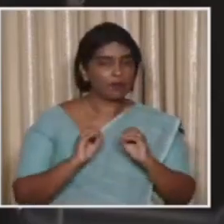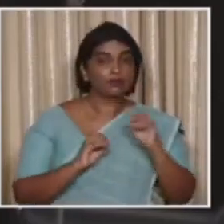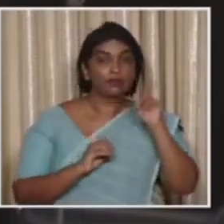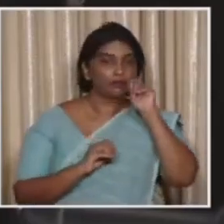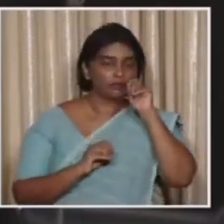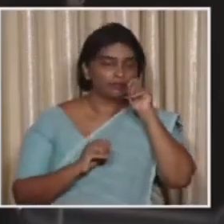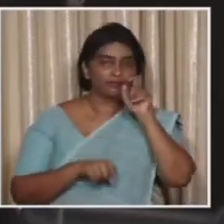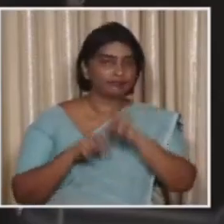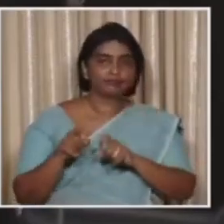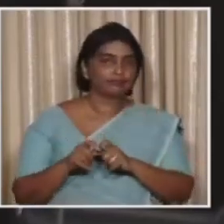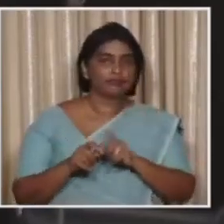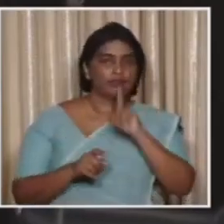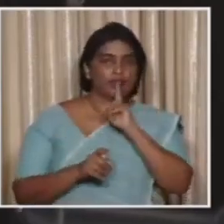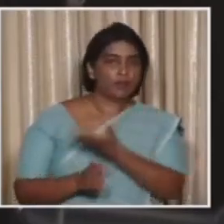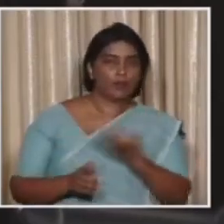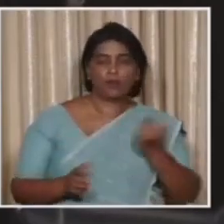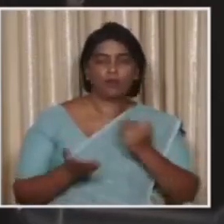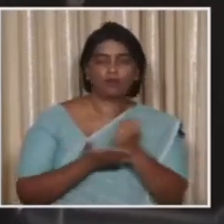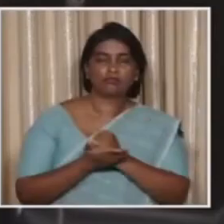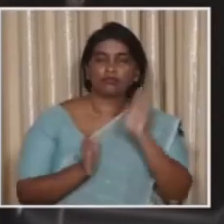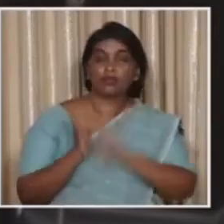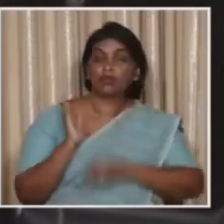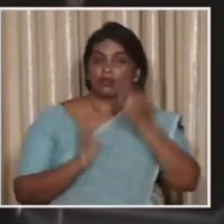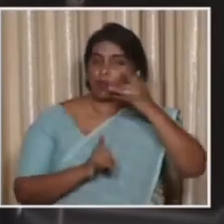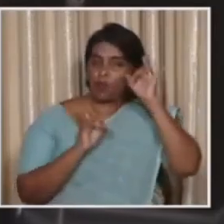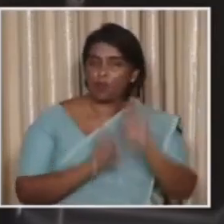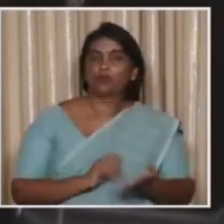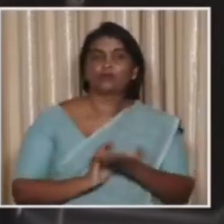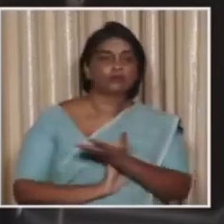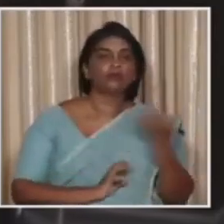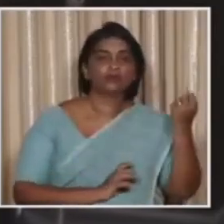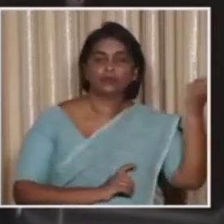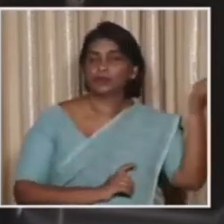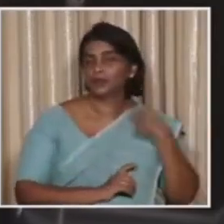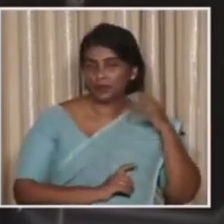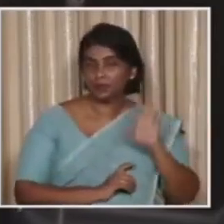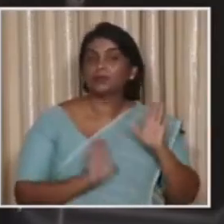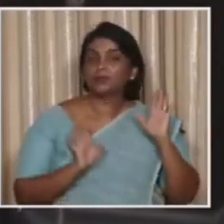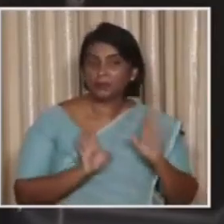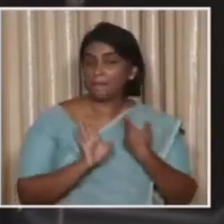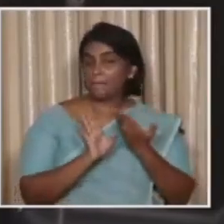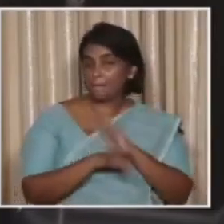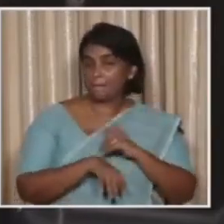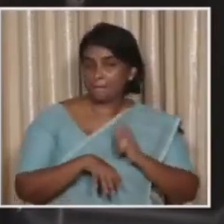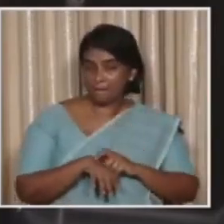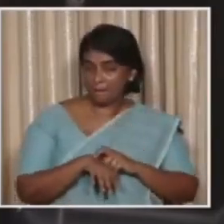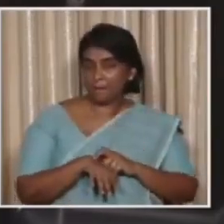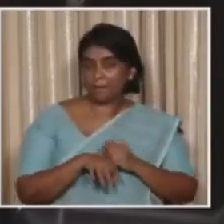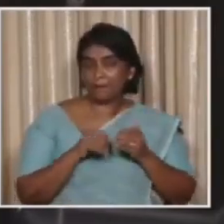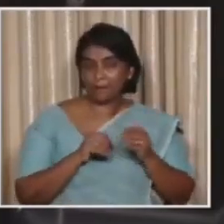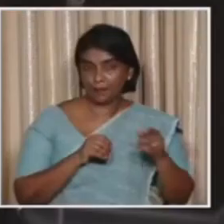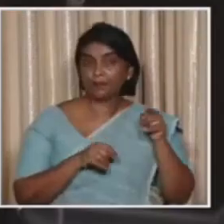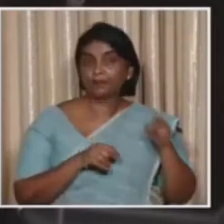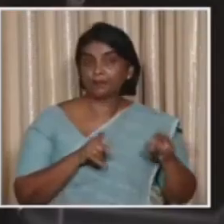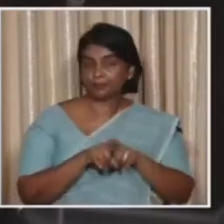පිරිමි පාර්ශවයට ඇනවුම් ලැබෙන්නේ නැති නිසා පූර්ණ වශයෙන් කාන්තාවන්ම ලබා ගන්න කියන එක අපිට නිර්දේශ කරලා තියෙනවා. නමුත් පහුගිය කාලෙදී අර